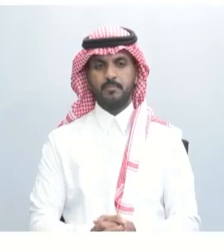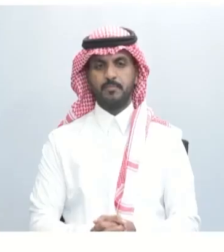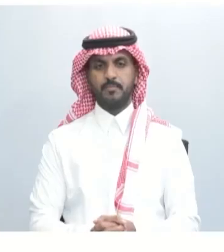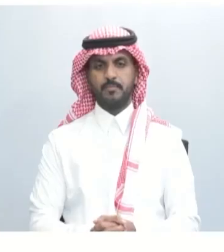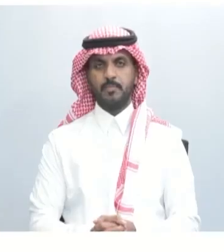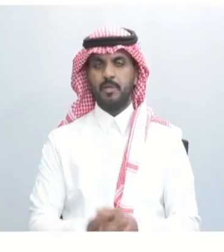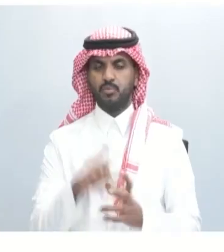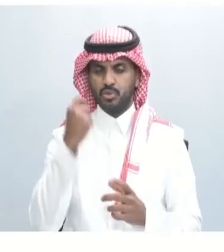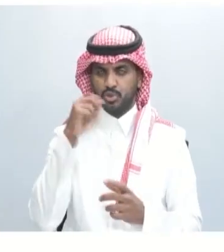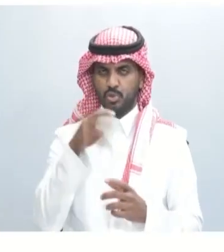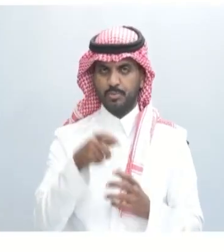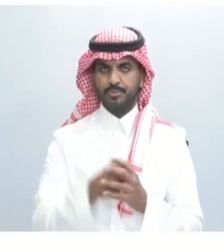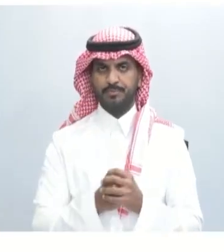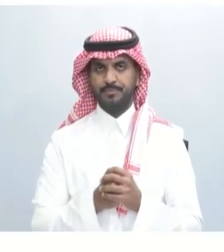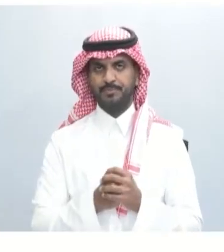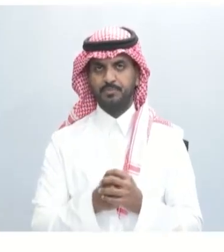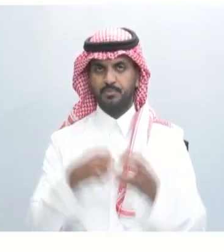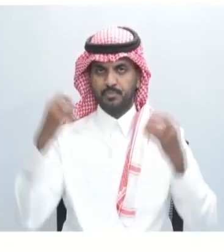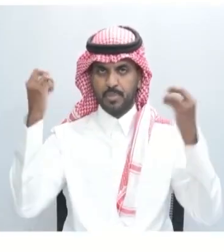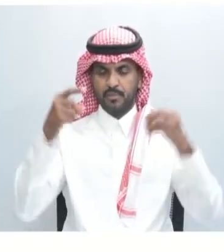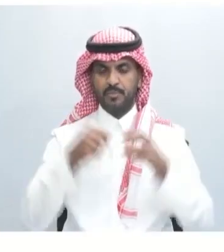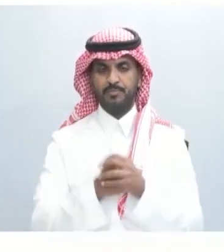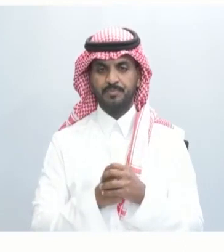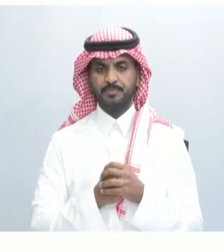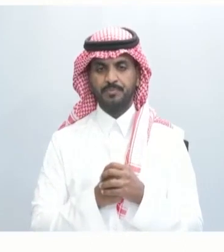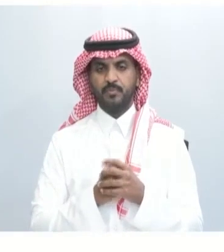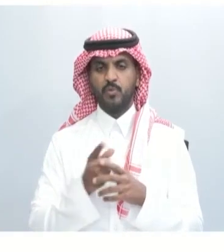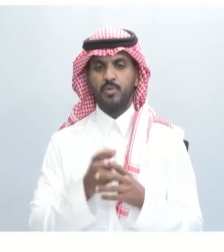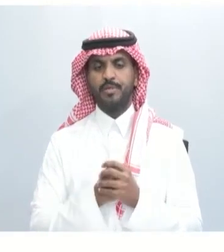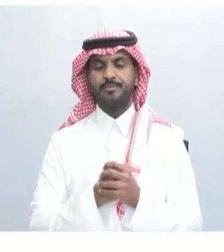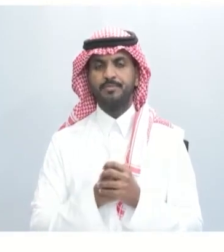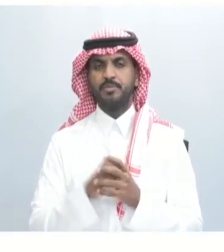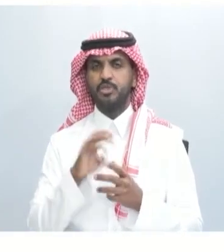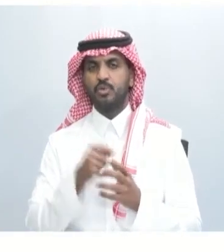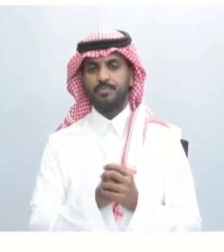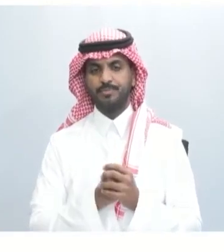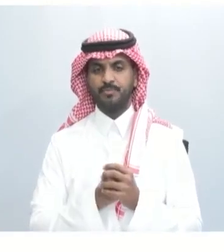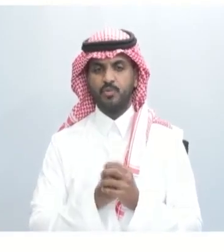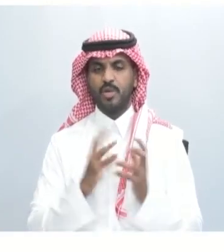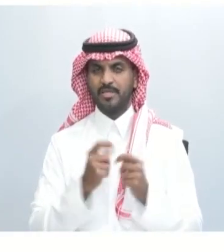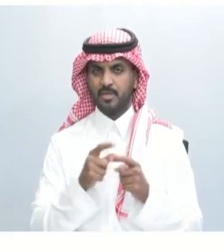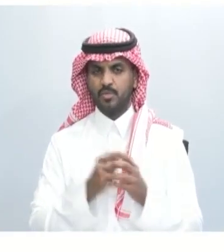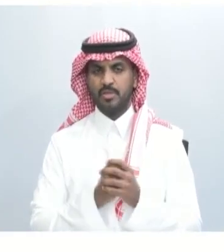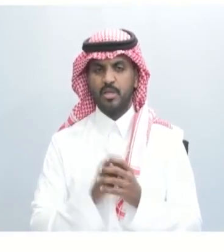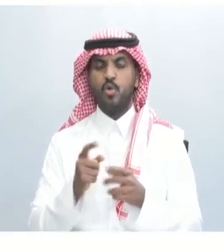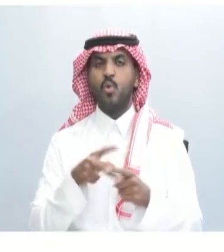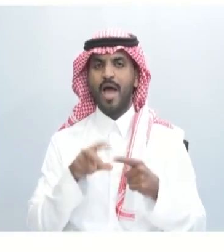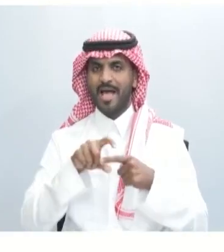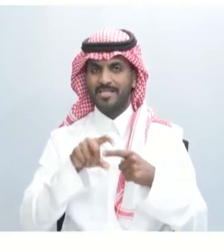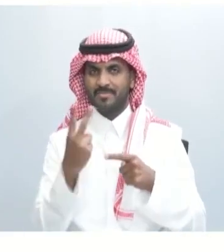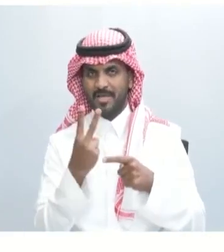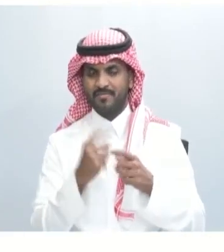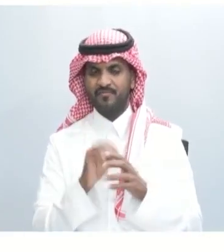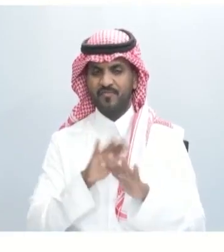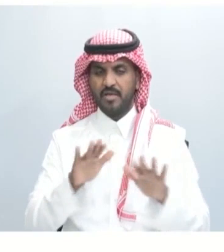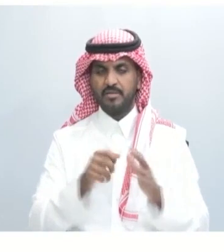هاي مبدعين وصلت الاجابه بارك الله فيكم اذا هنا نضع اجابتنا العدد الاولي له قاسمان فقط